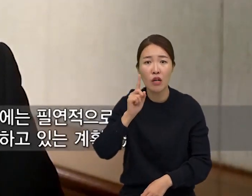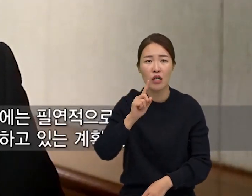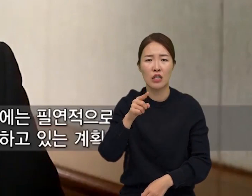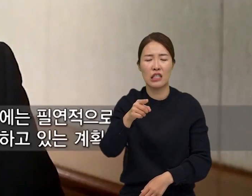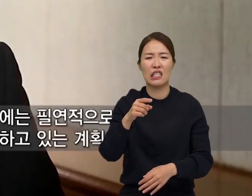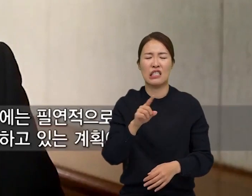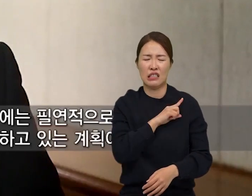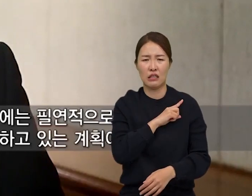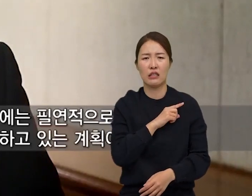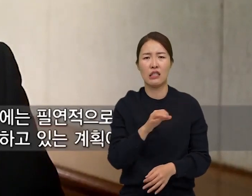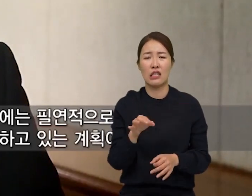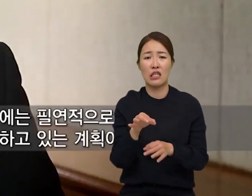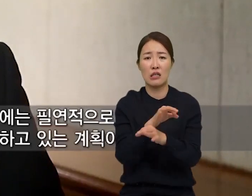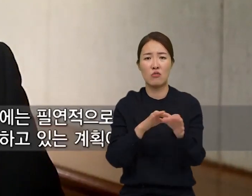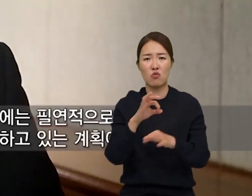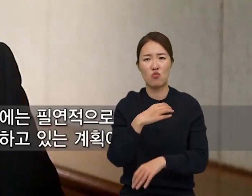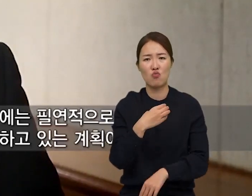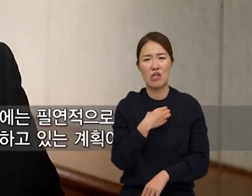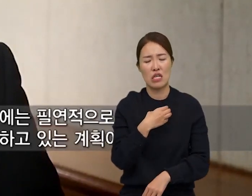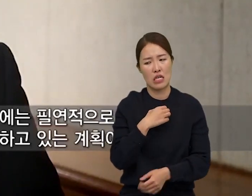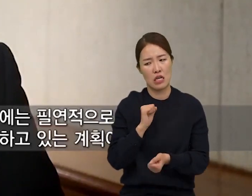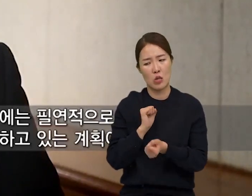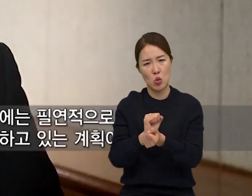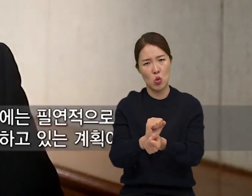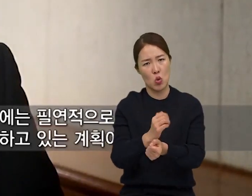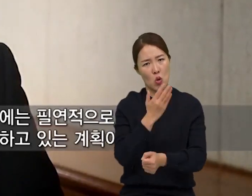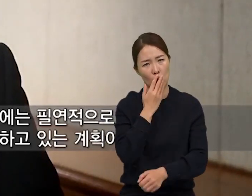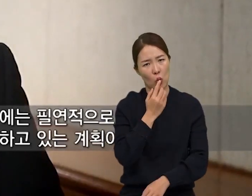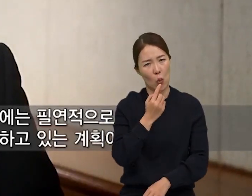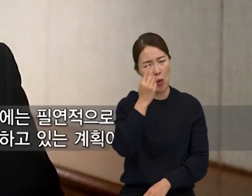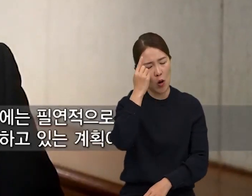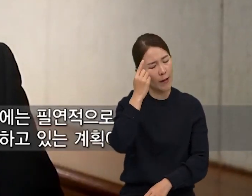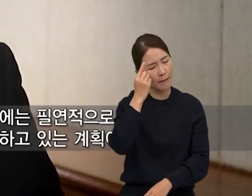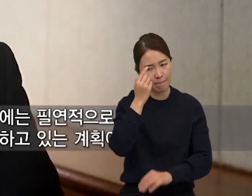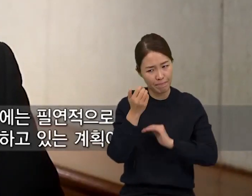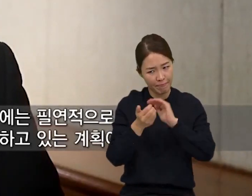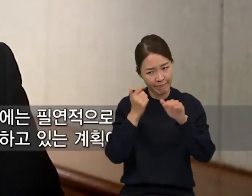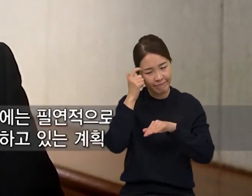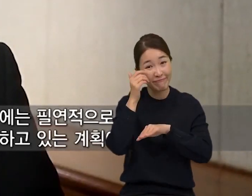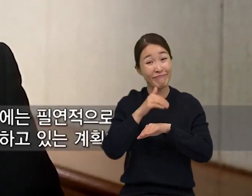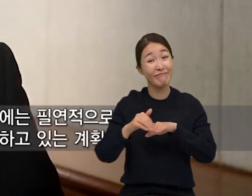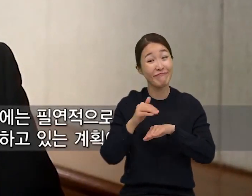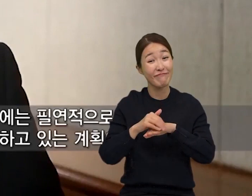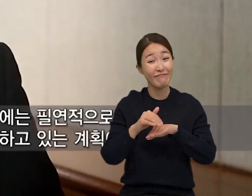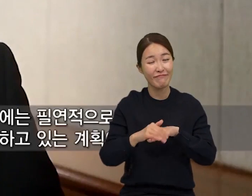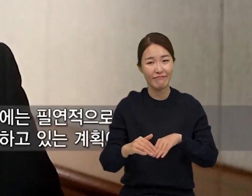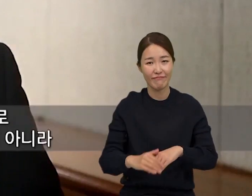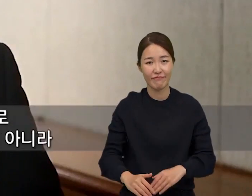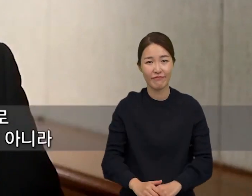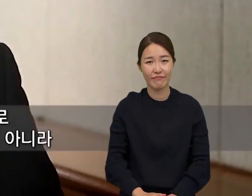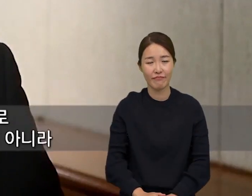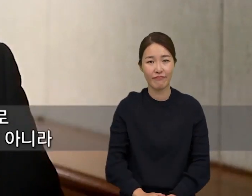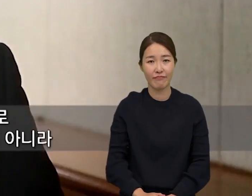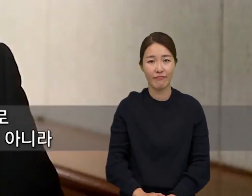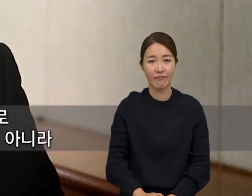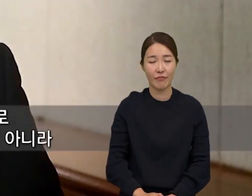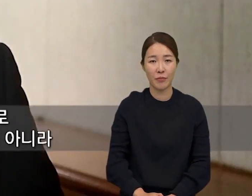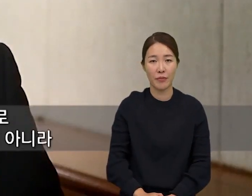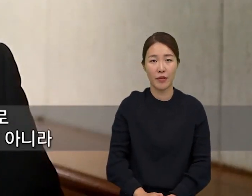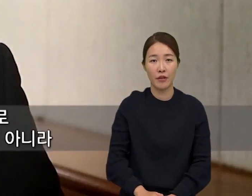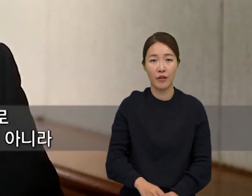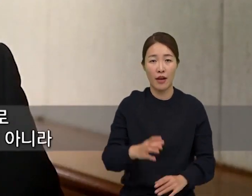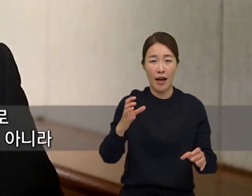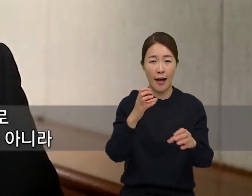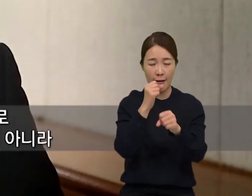필연적으로 금융 위기로 번질 가능성을 내포하고 있는 이제 계획이었습니다. 그래서